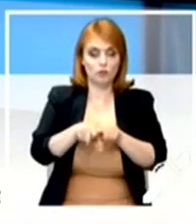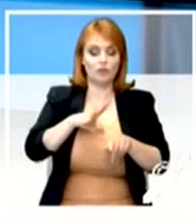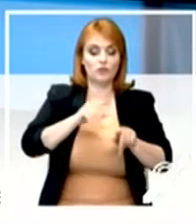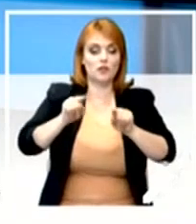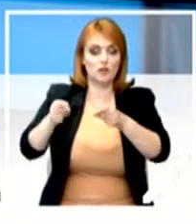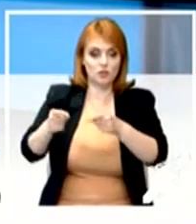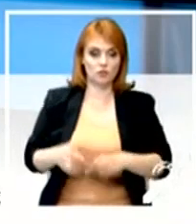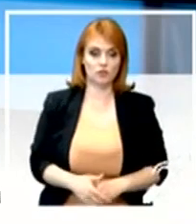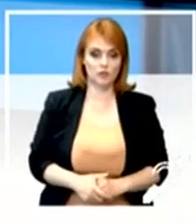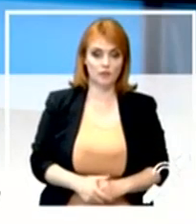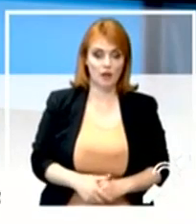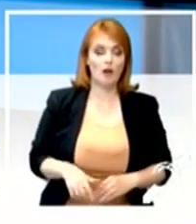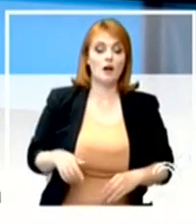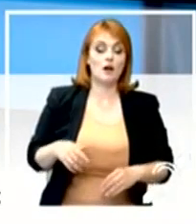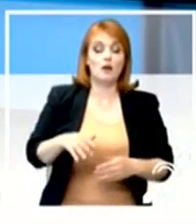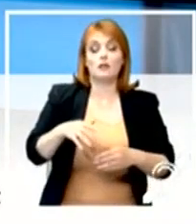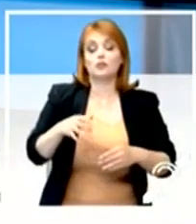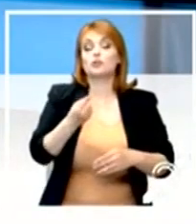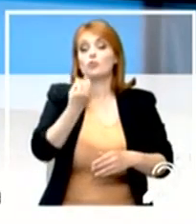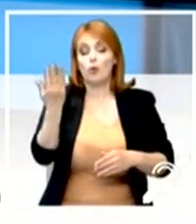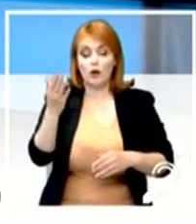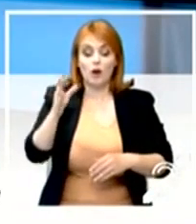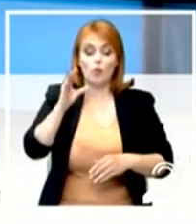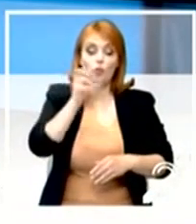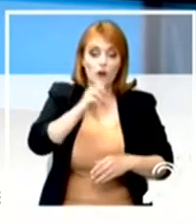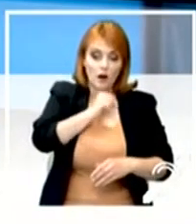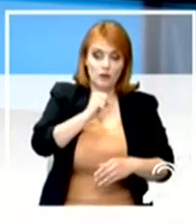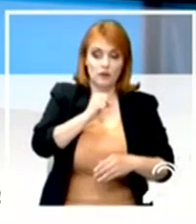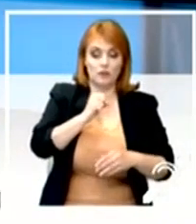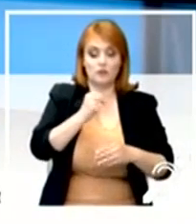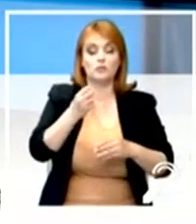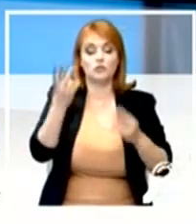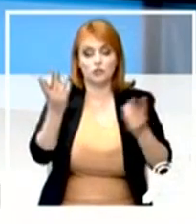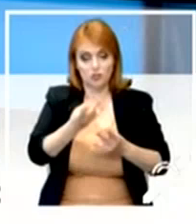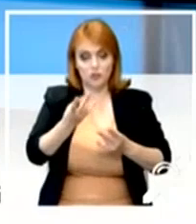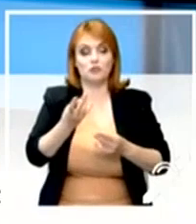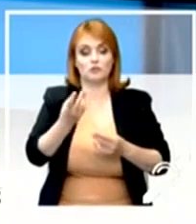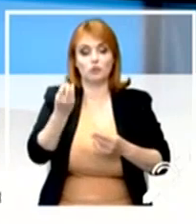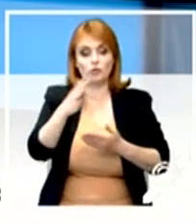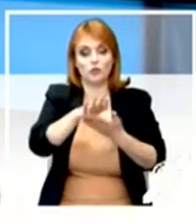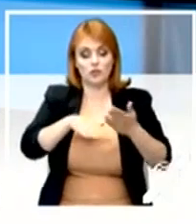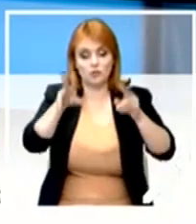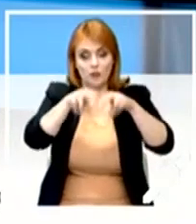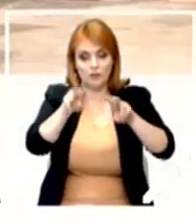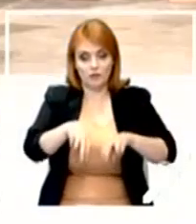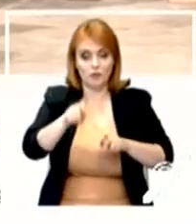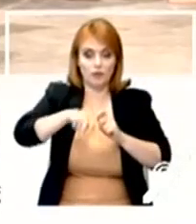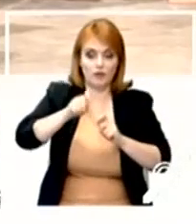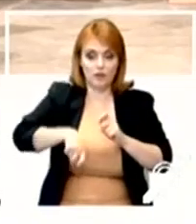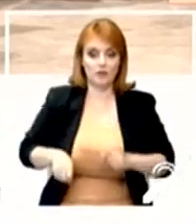bănuit la anchetă. Prejudiciul va fi stabilit după încheierea inventarului. Perchezițiile au continuat și astăzi.